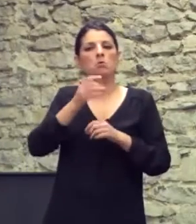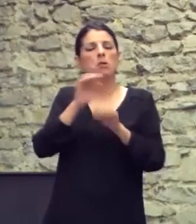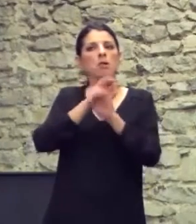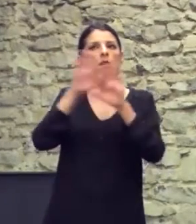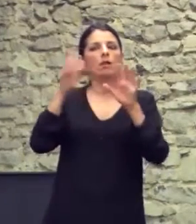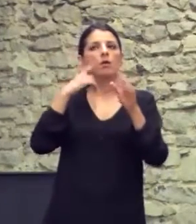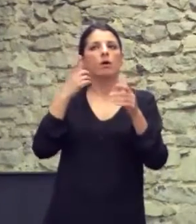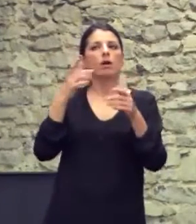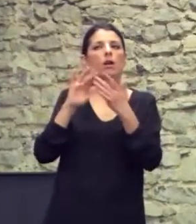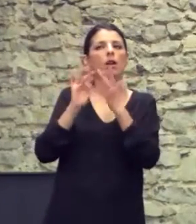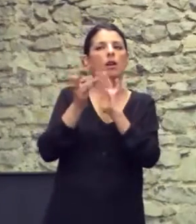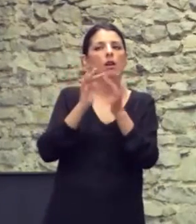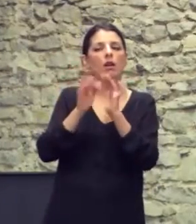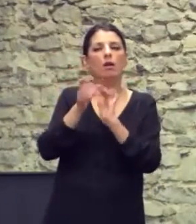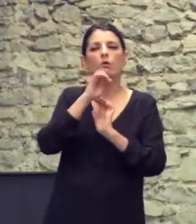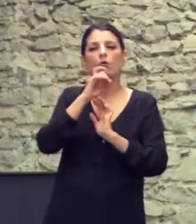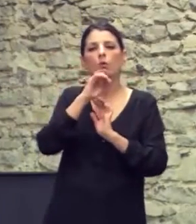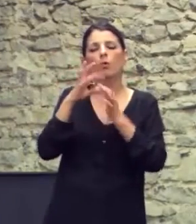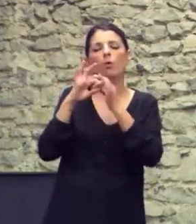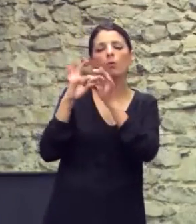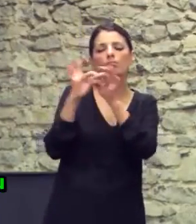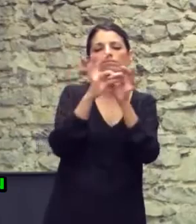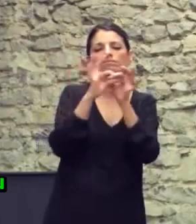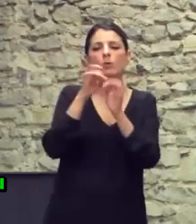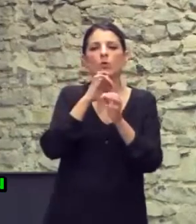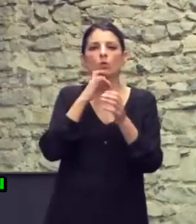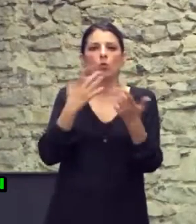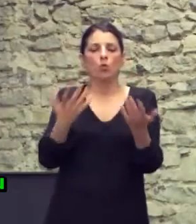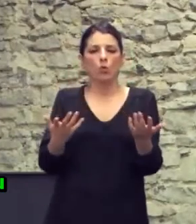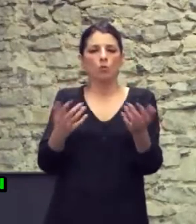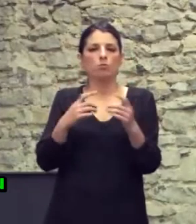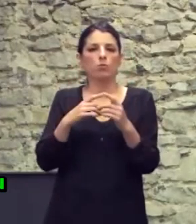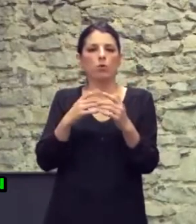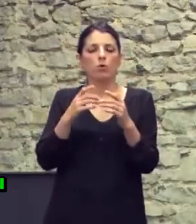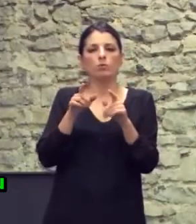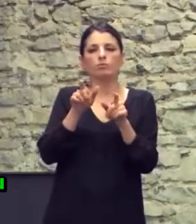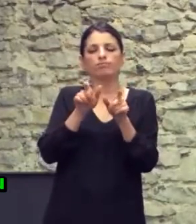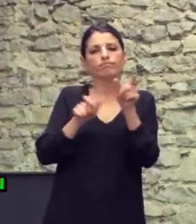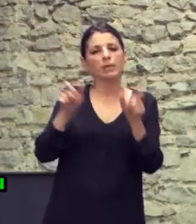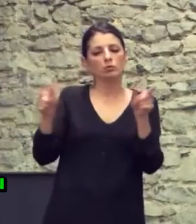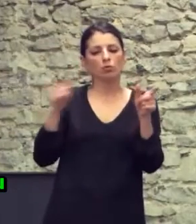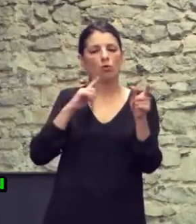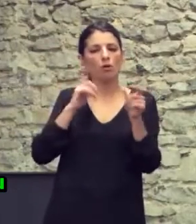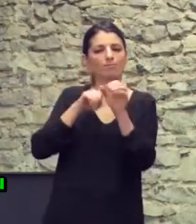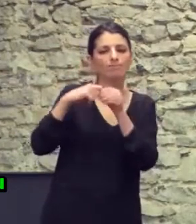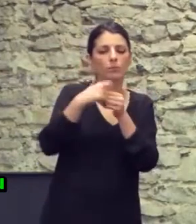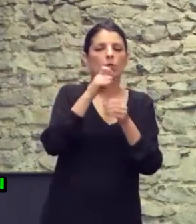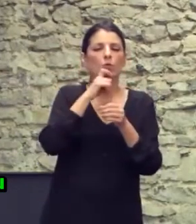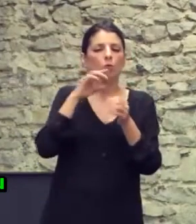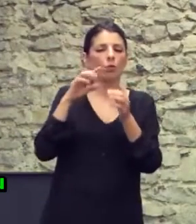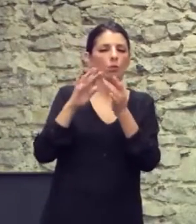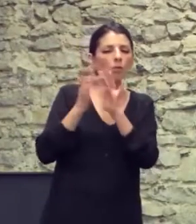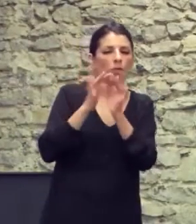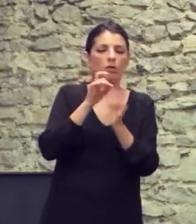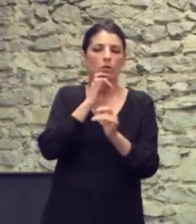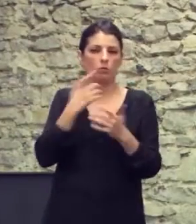eta hiruren artean nola lotzen diren, ez? Horregaitik, LGTB politikak egiten baditugu feminismo